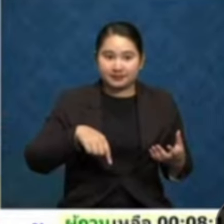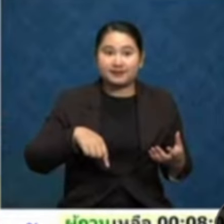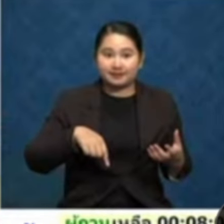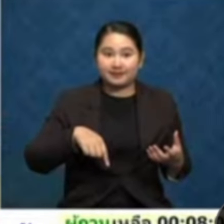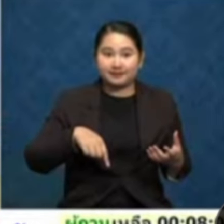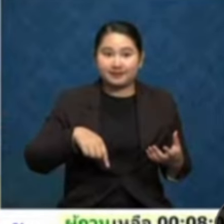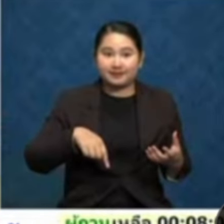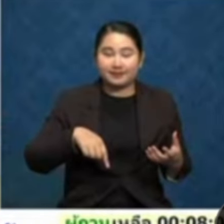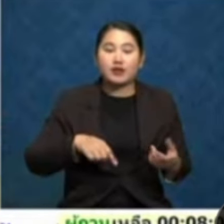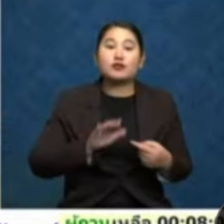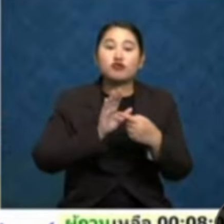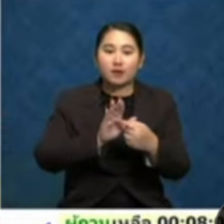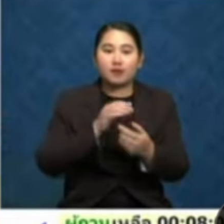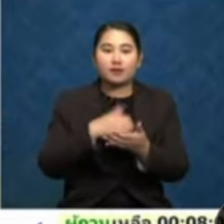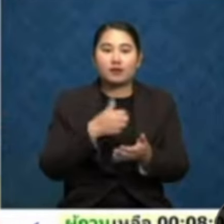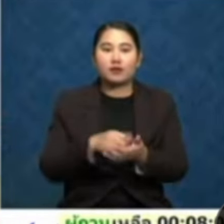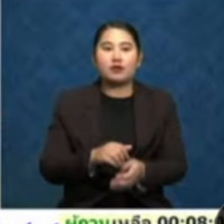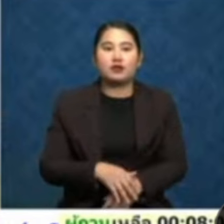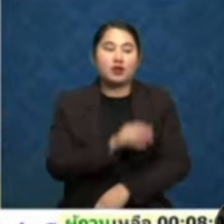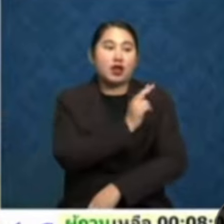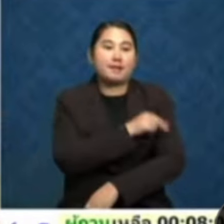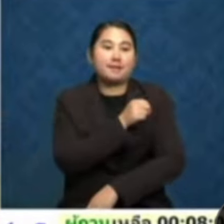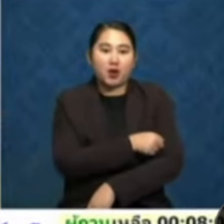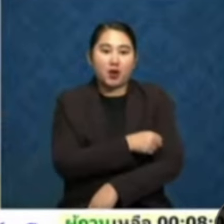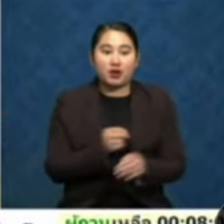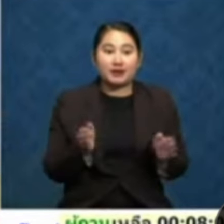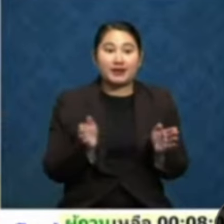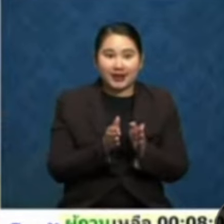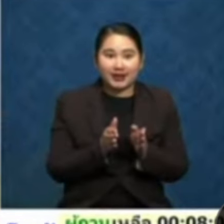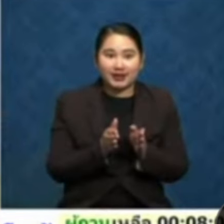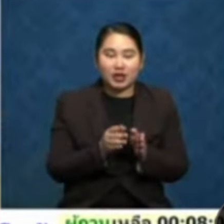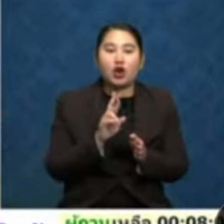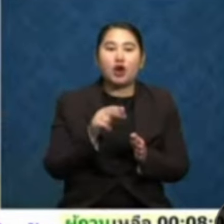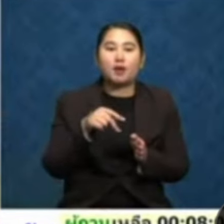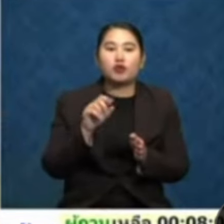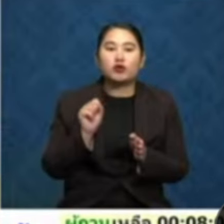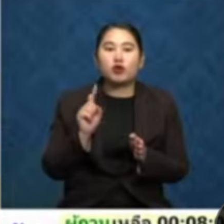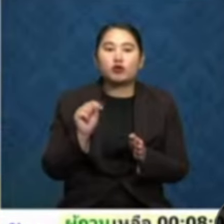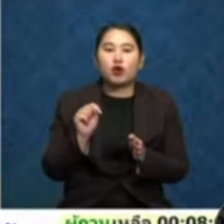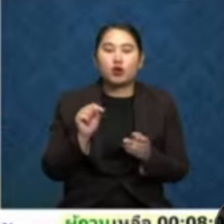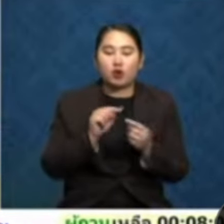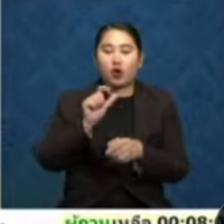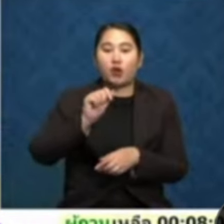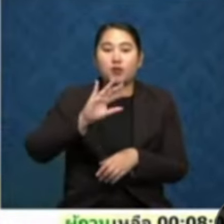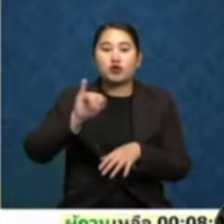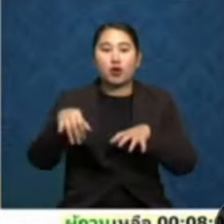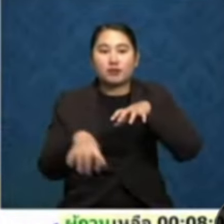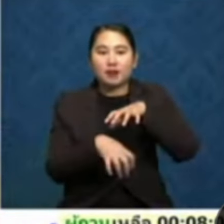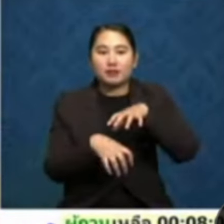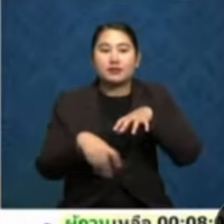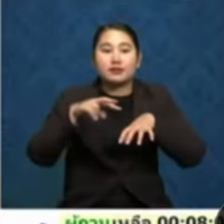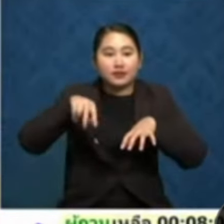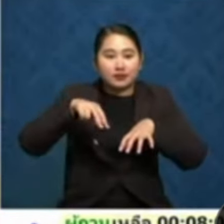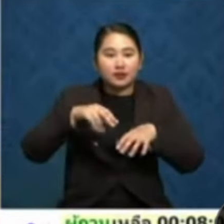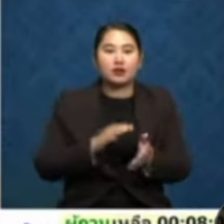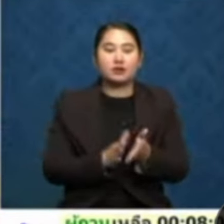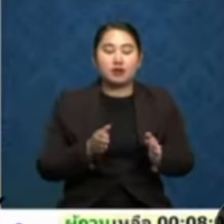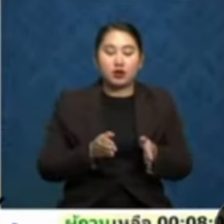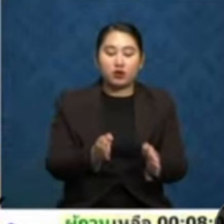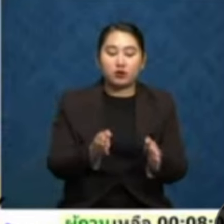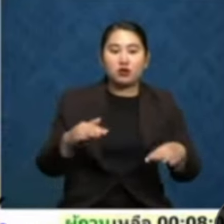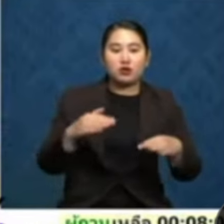ประชาชนมากกว่าผมยกตัวอย่างอย่างเช่นรพสตหรือศูนมใกล้บ้านครับที่ปัจจุบันสังกัดอบจโรงเรียนที่สังกัดเทศบาลครับรวมถึงถนน